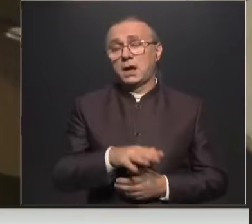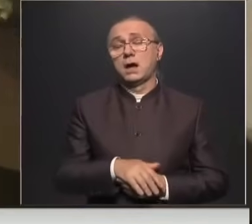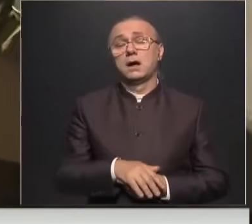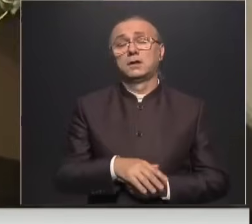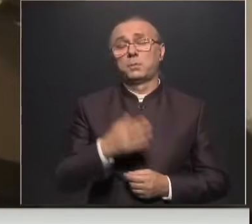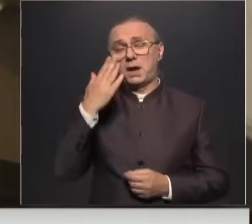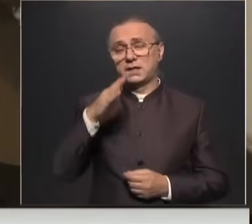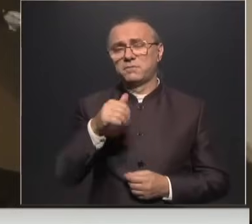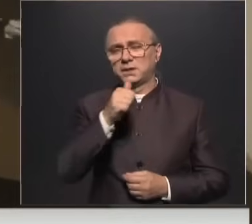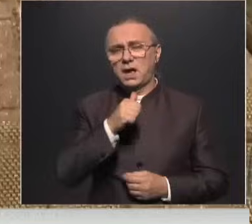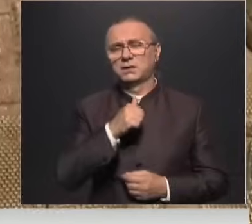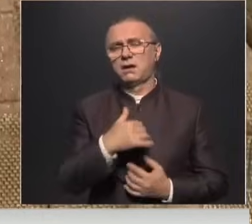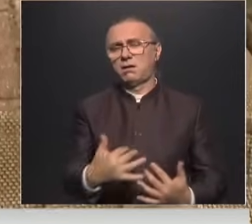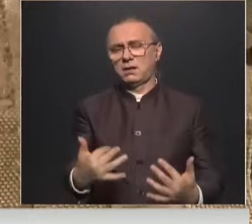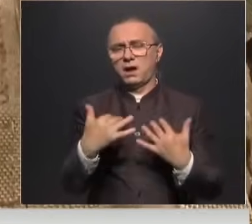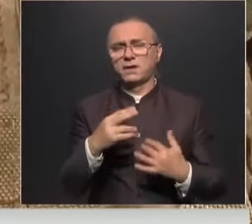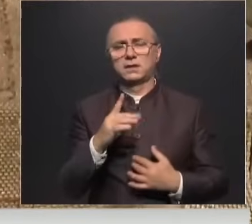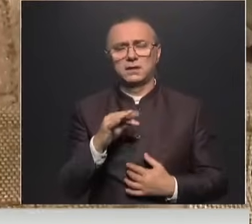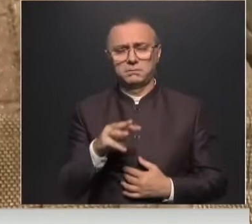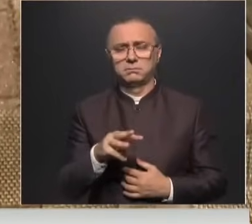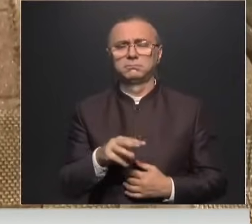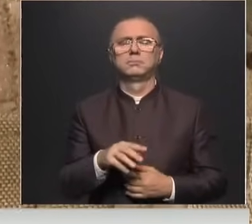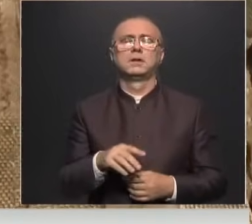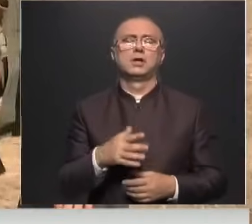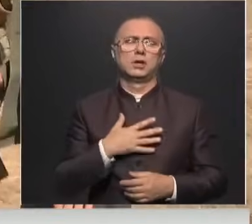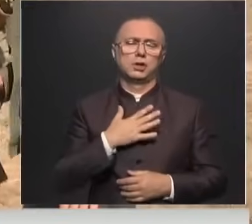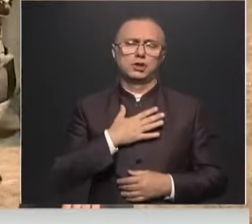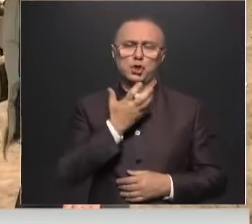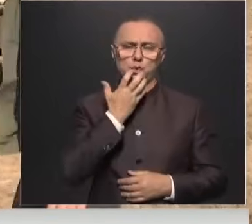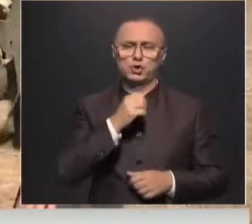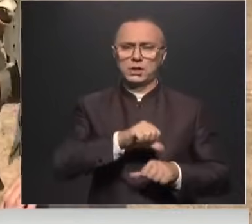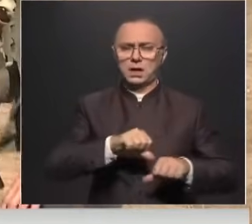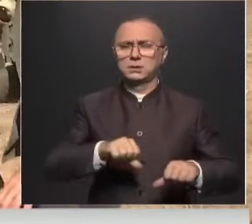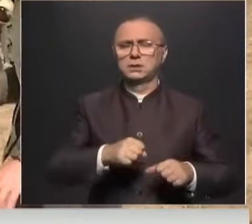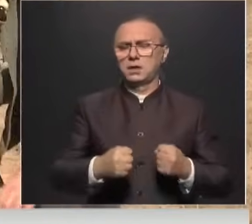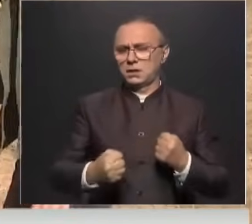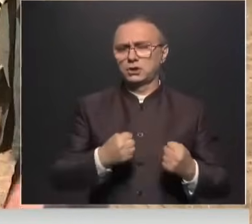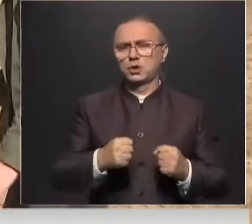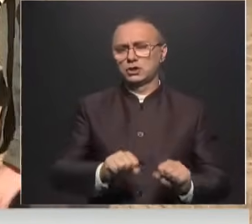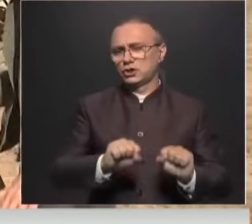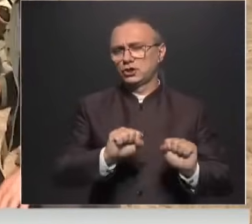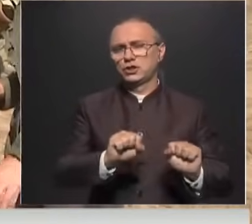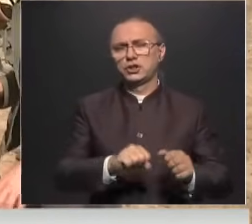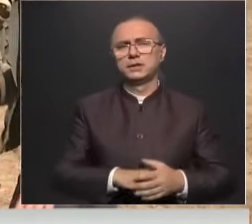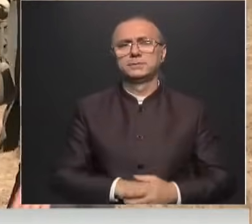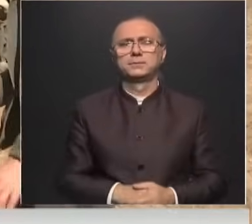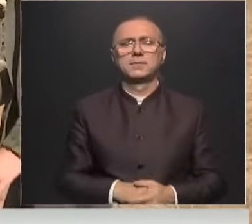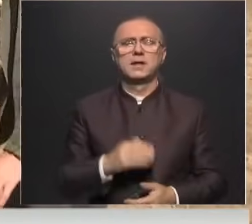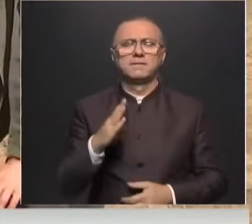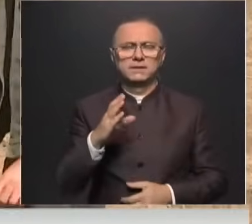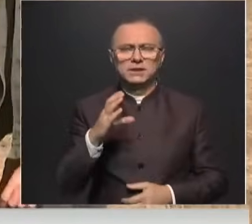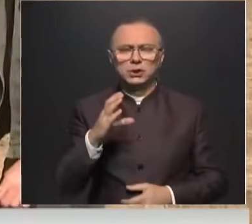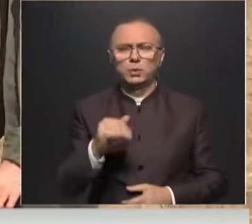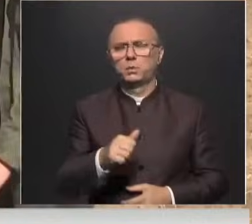Крым, эти южные рубежи надежно защищены. Не раз сообщалось о том, что ВСУ